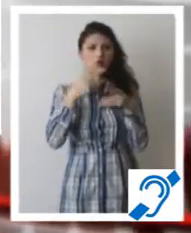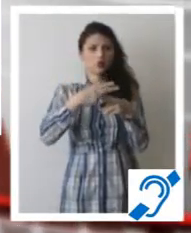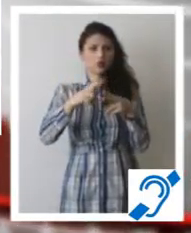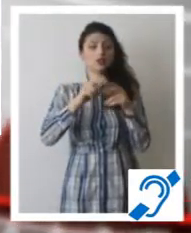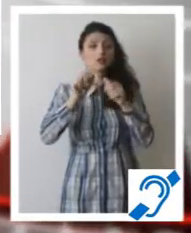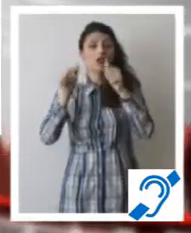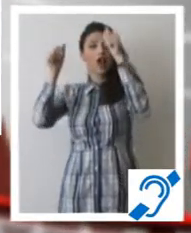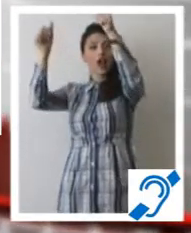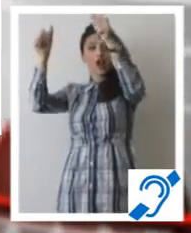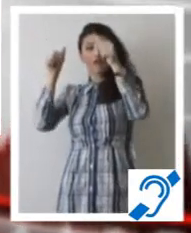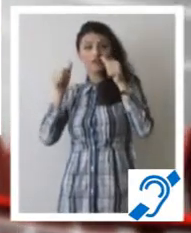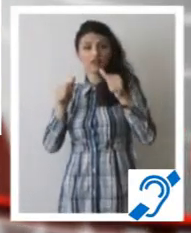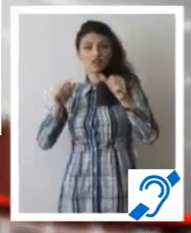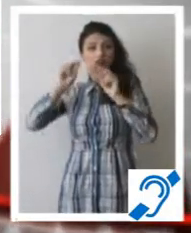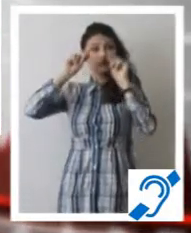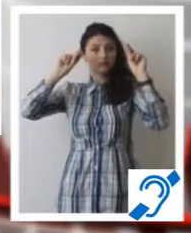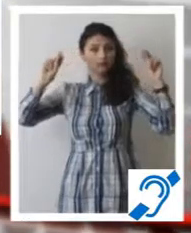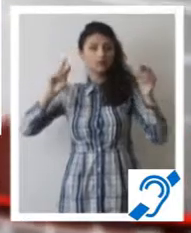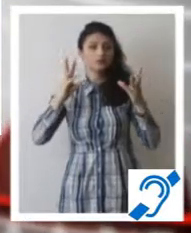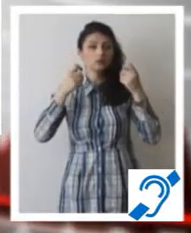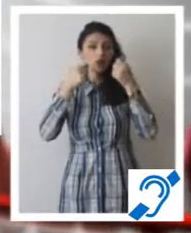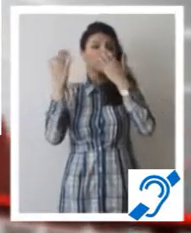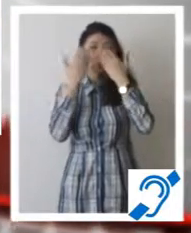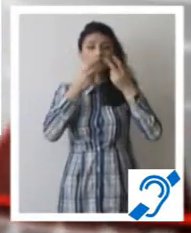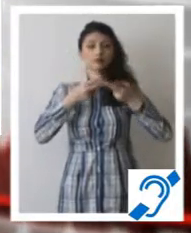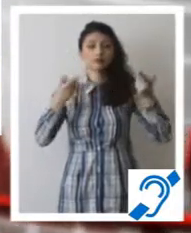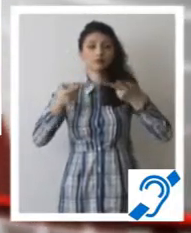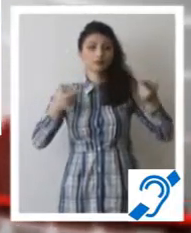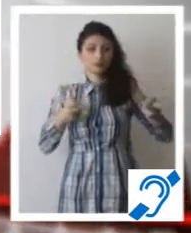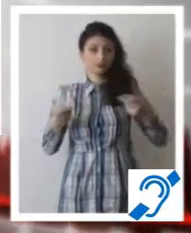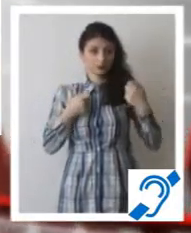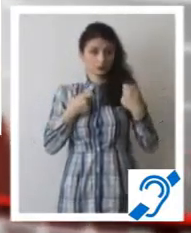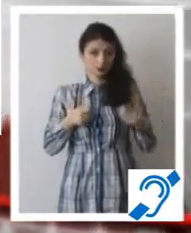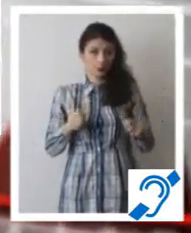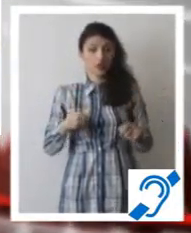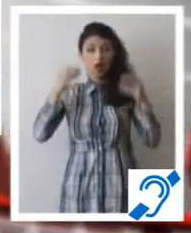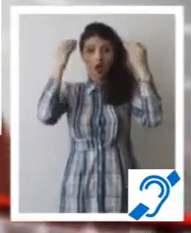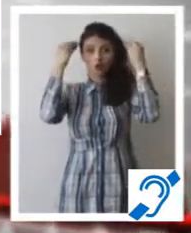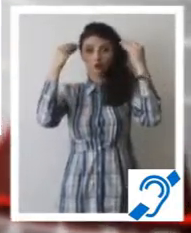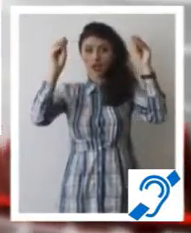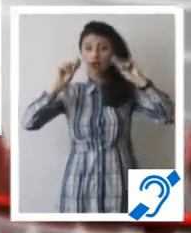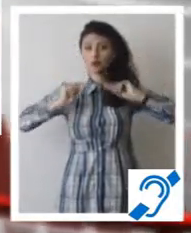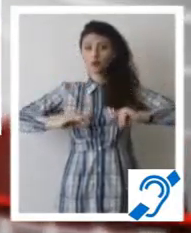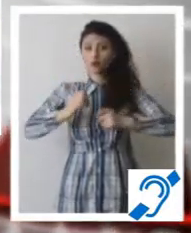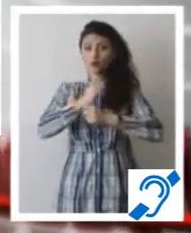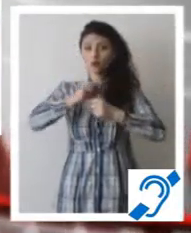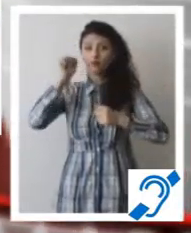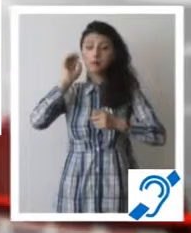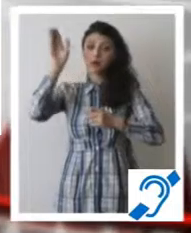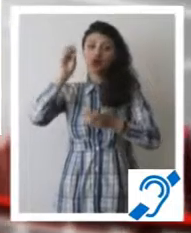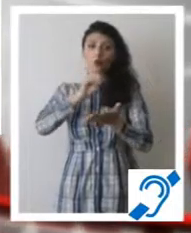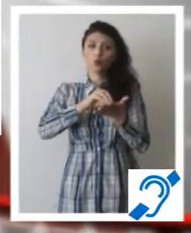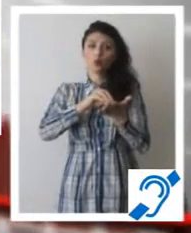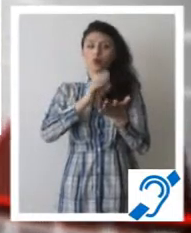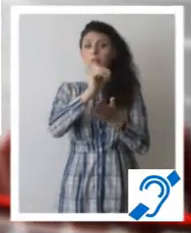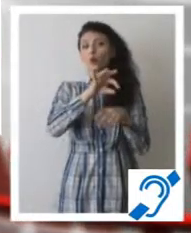cu privire la acest program social care să fie distribuite în toate școlile din județ. Florin Tecău a anunțat că inspectorii OLAF vor merge la guvern cu propunerea de a